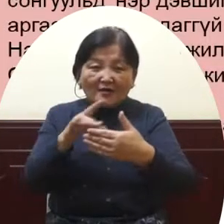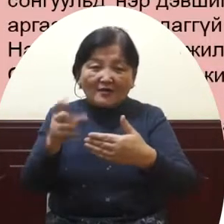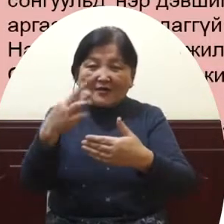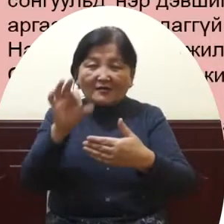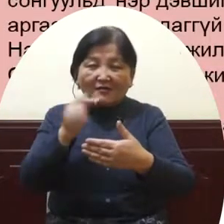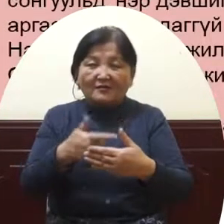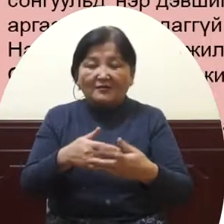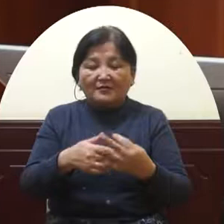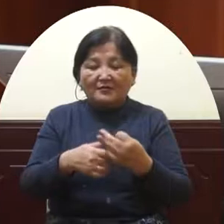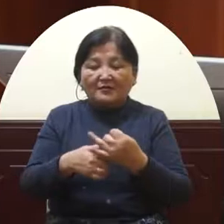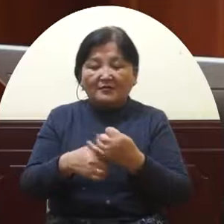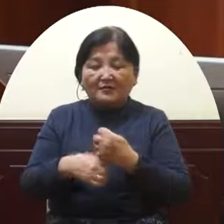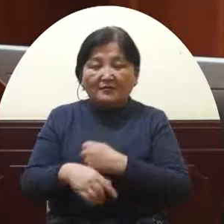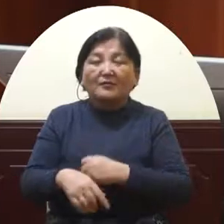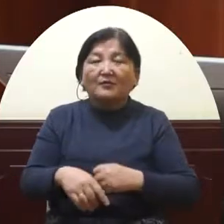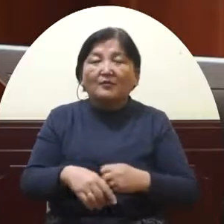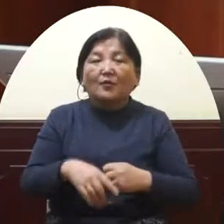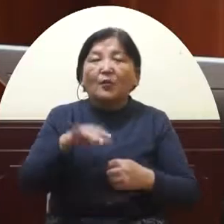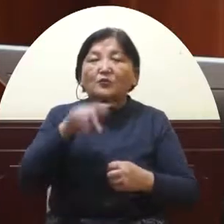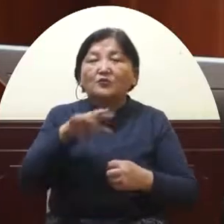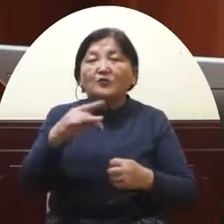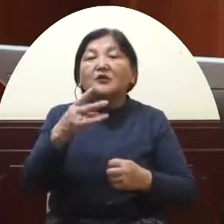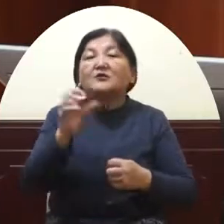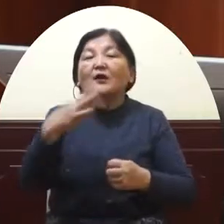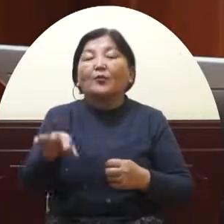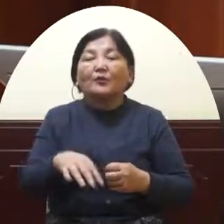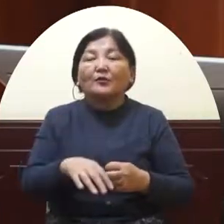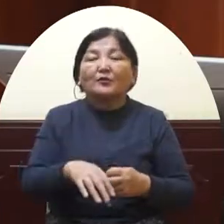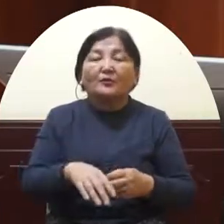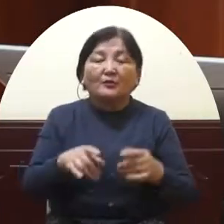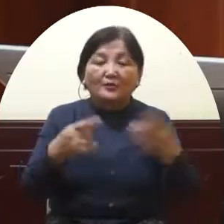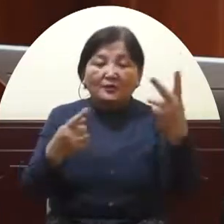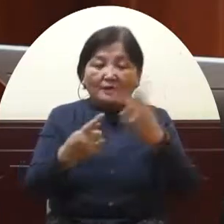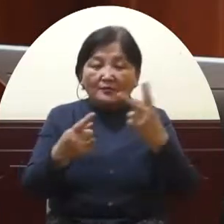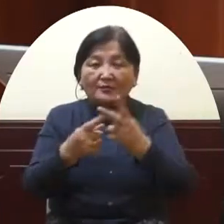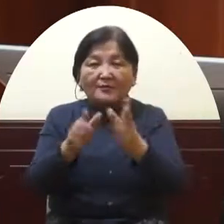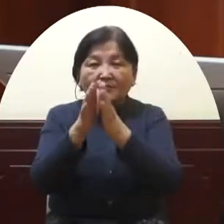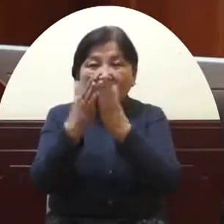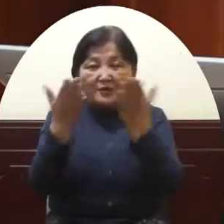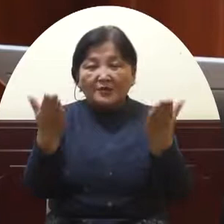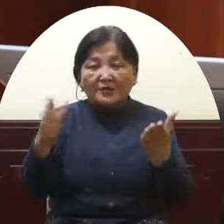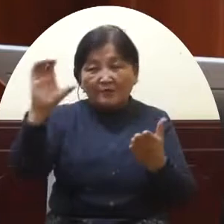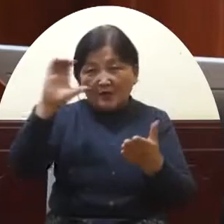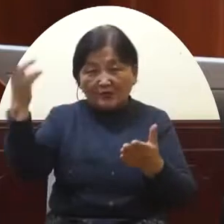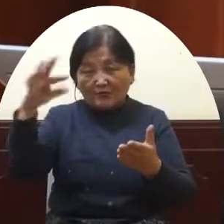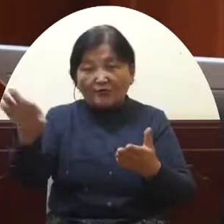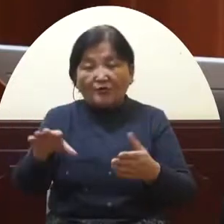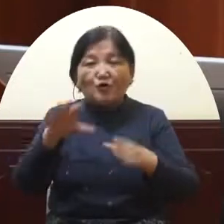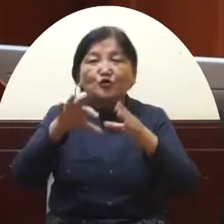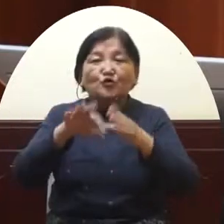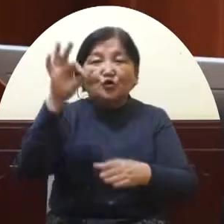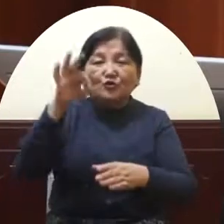ингэж нэгтгэж үүсэх юм бол энэ улс төрийн намууд хэл мэдээллийн хэрэгсэл хоёр бол өнөөдрийн хүртэл сонгогчийн